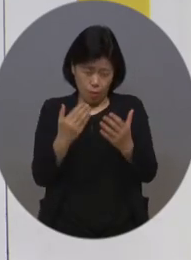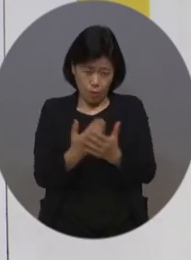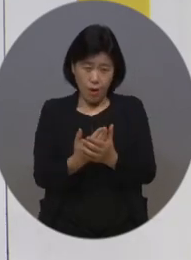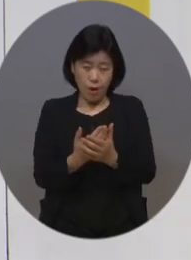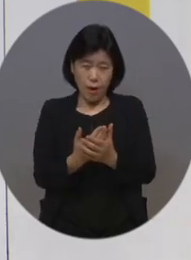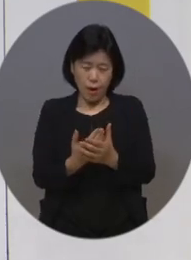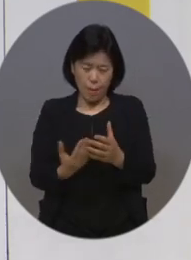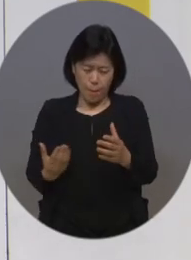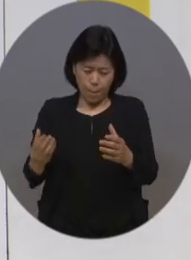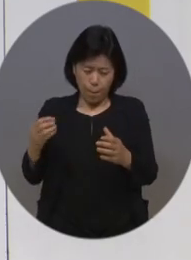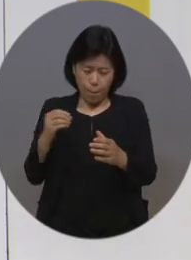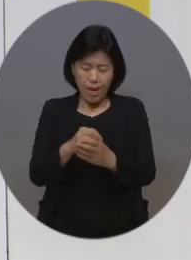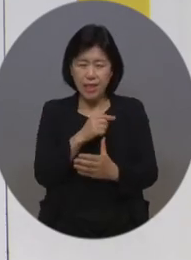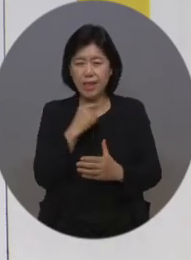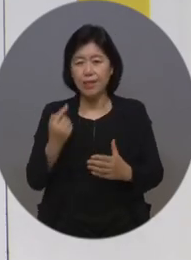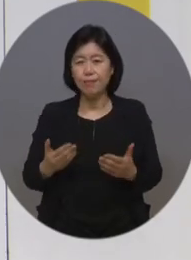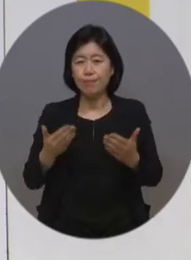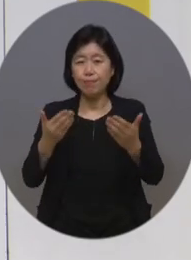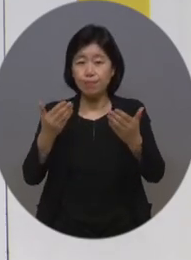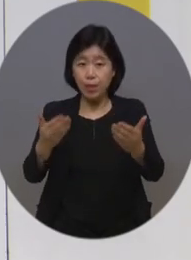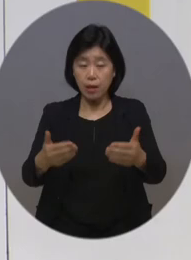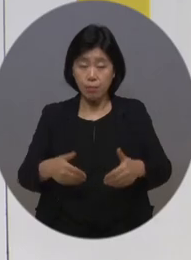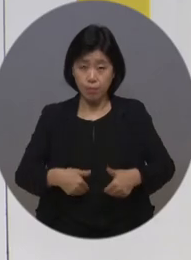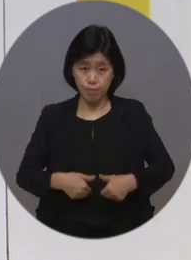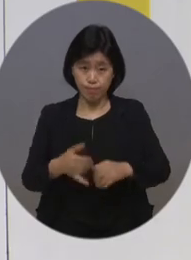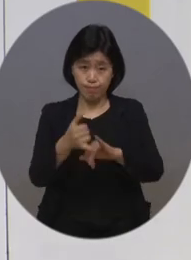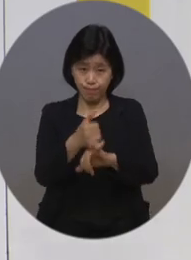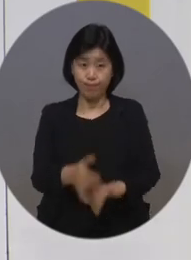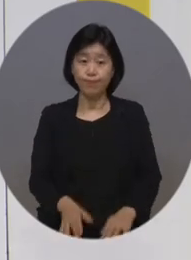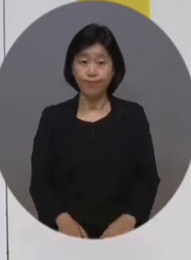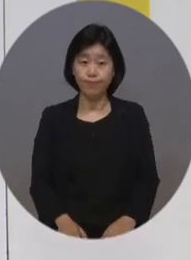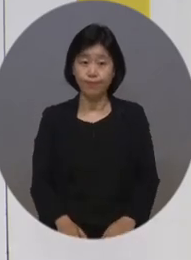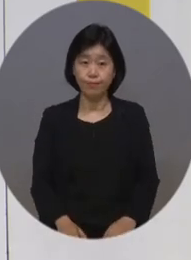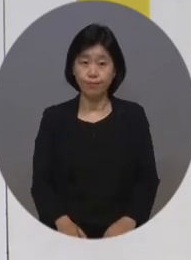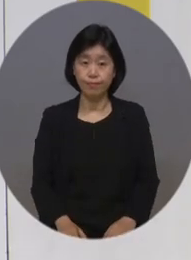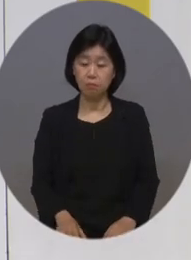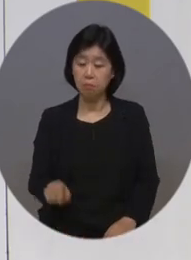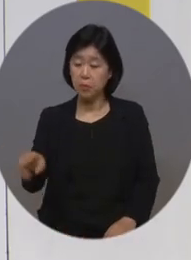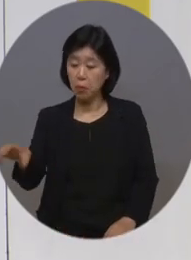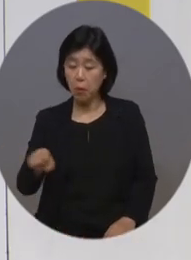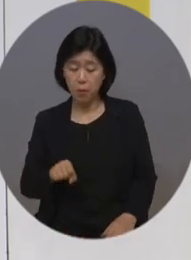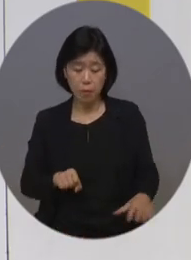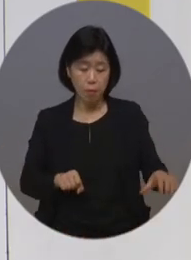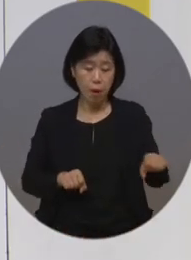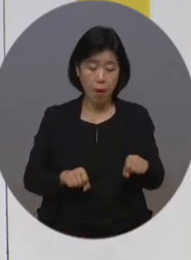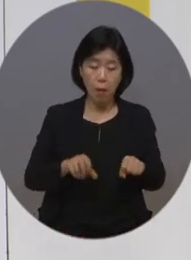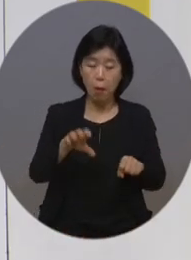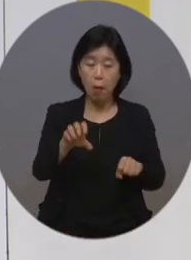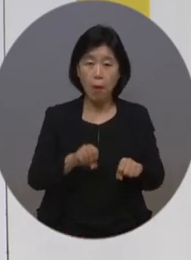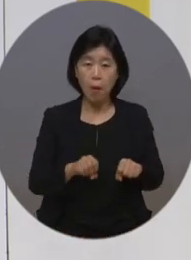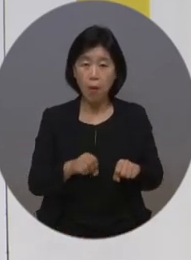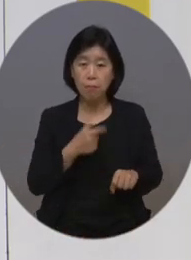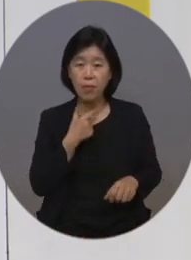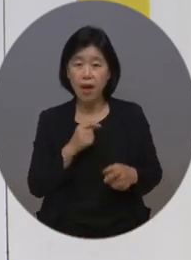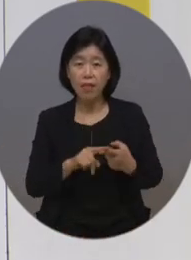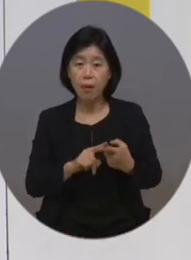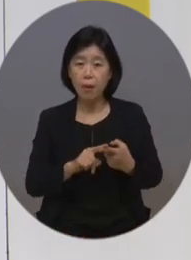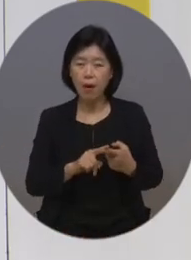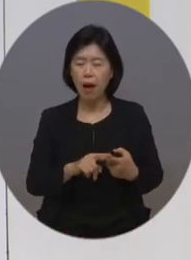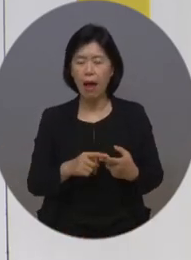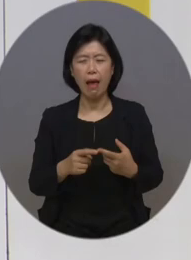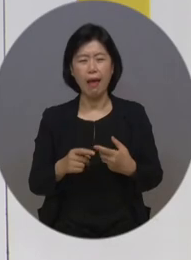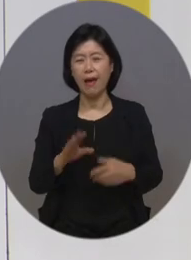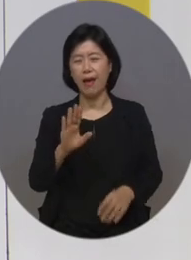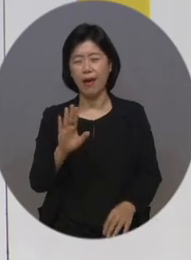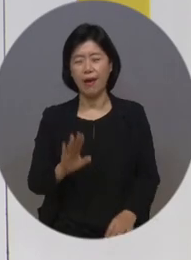그러한 결단과 자기 희생 없이는 안 되는 거거든요 예 익었다 고 적었다 면서 적당히 건 묶어 폼으로 하겠다 이렇게